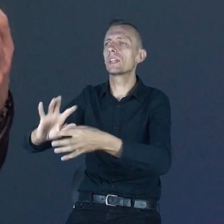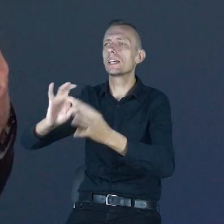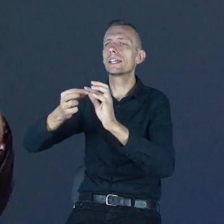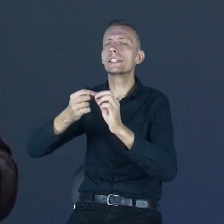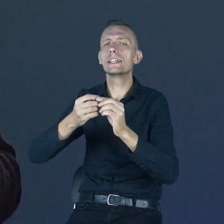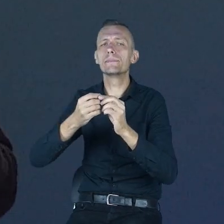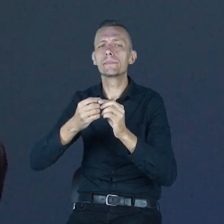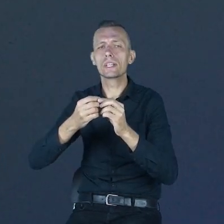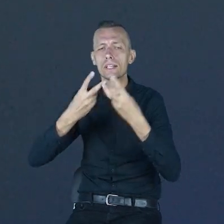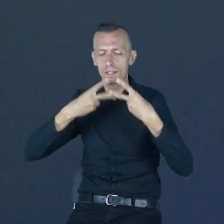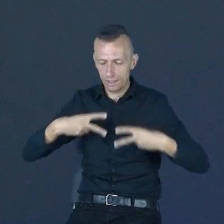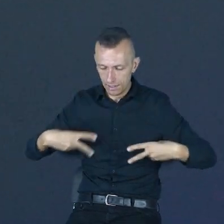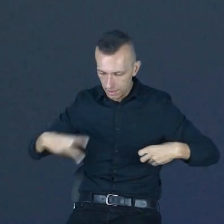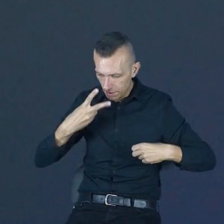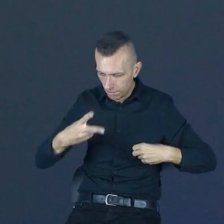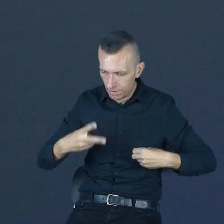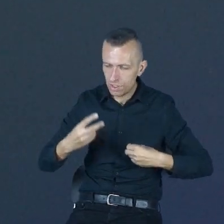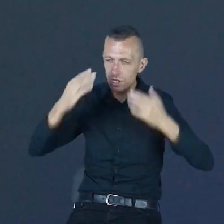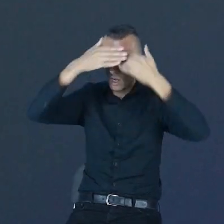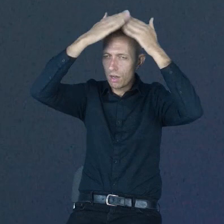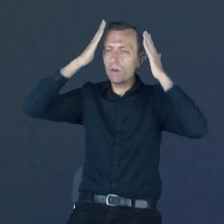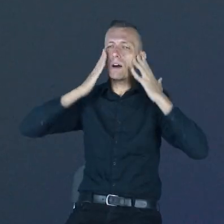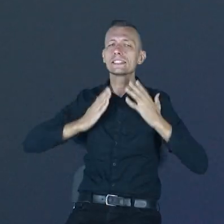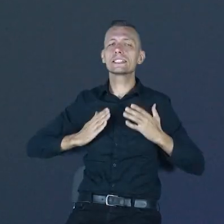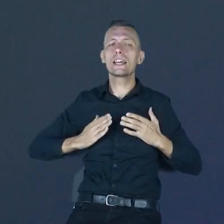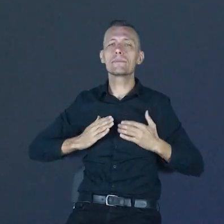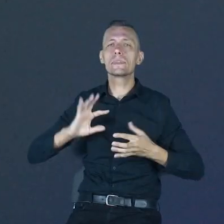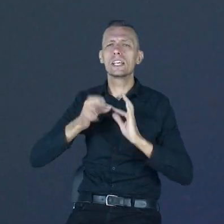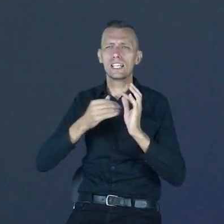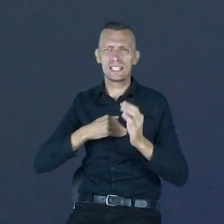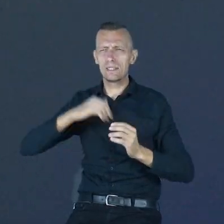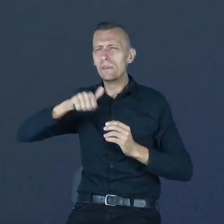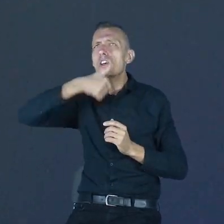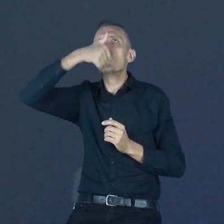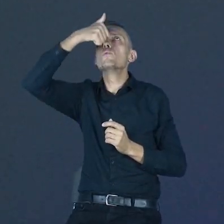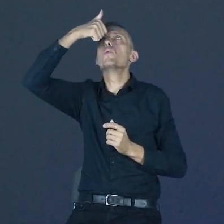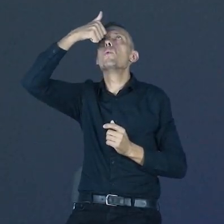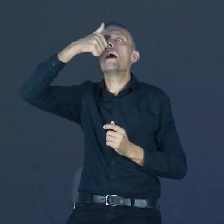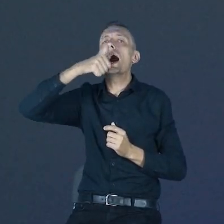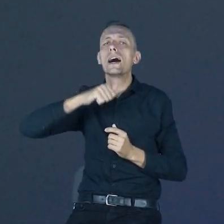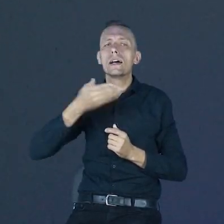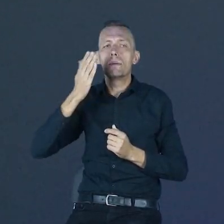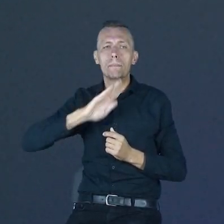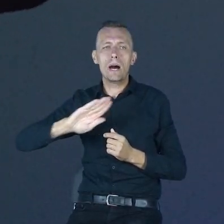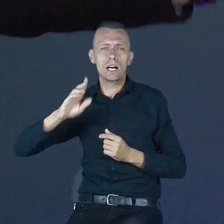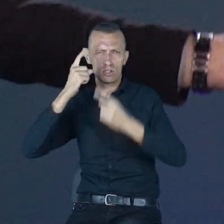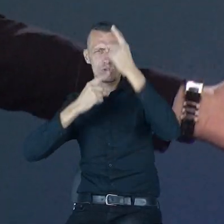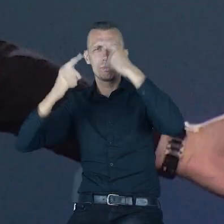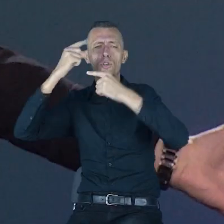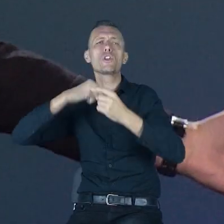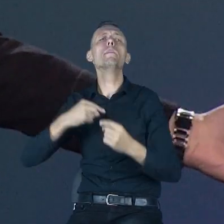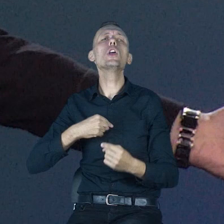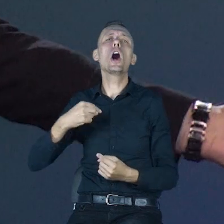dumę stajemy się mocno skoncentrowani na sobie. To sprawia, że myślimy, że wszystko się nam